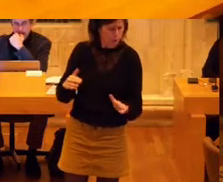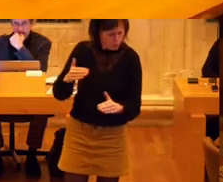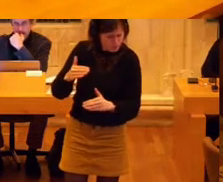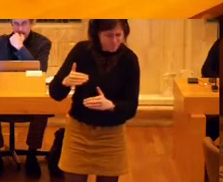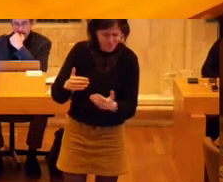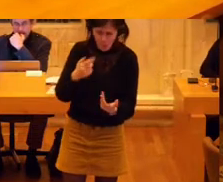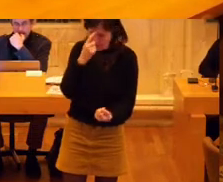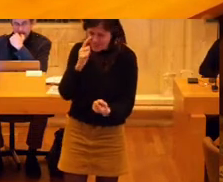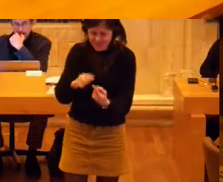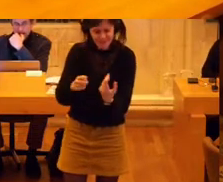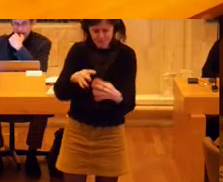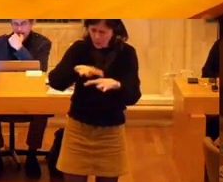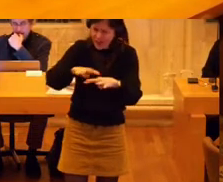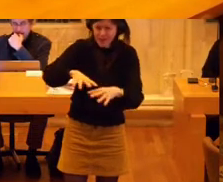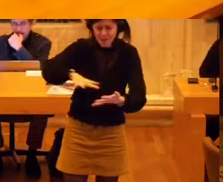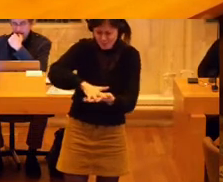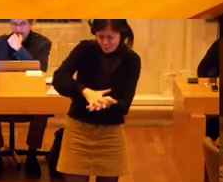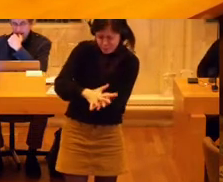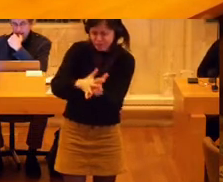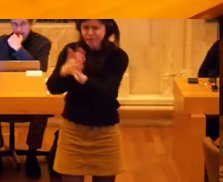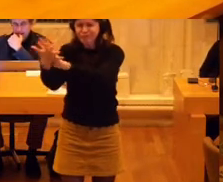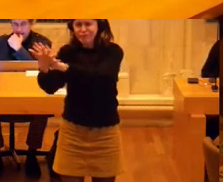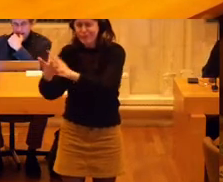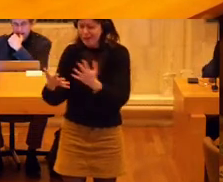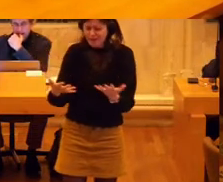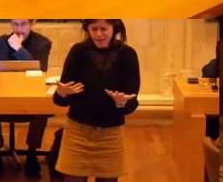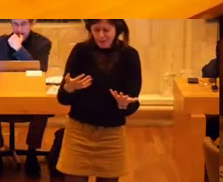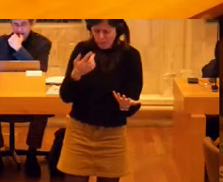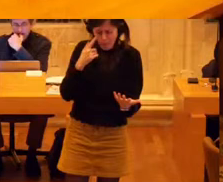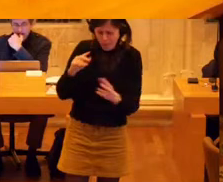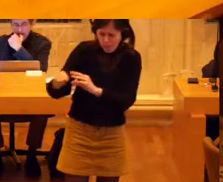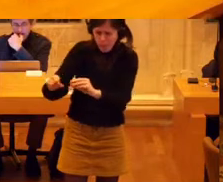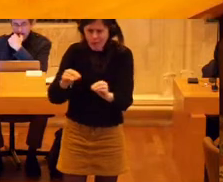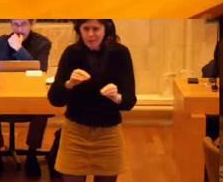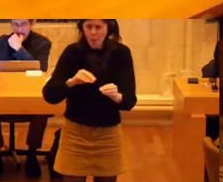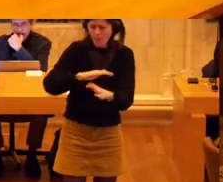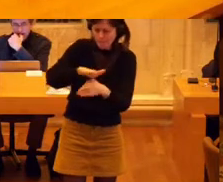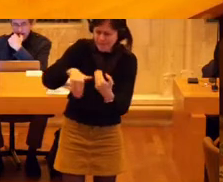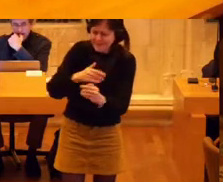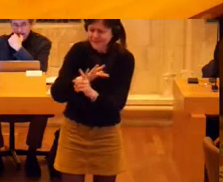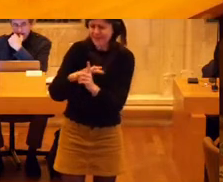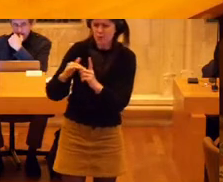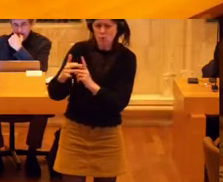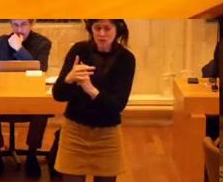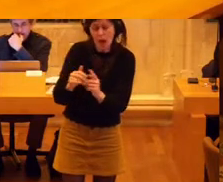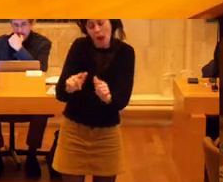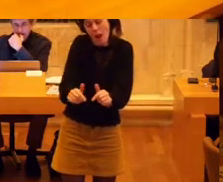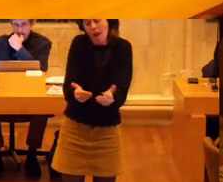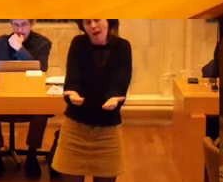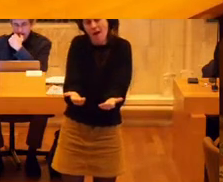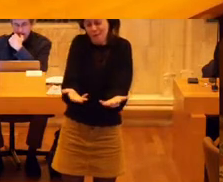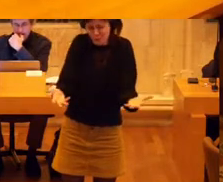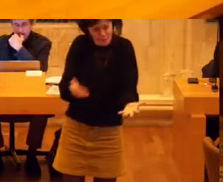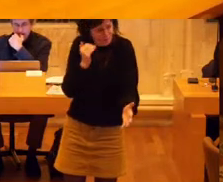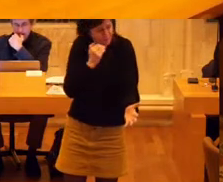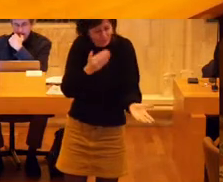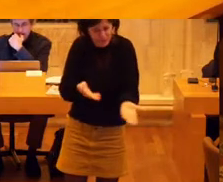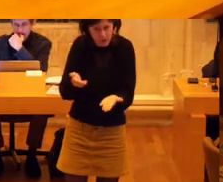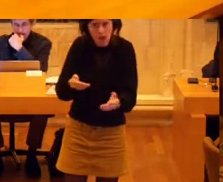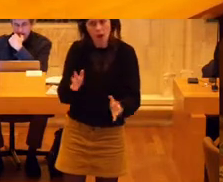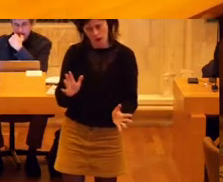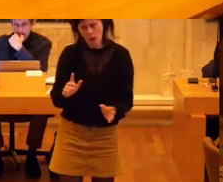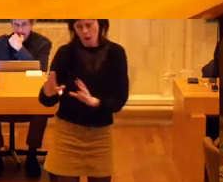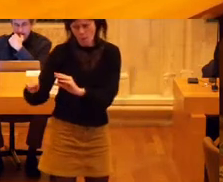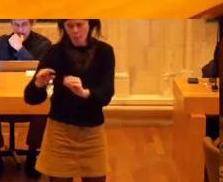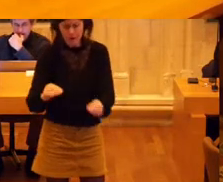du renouvellement urbain du quartier, au service de la mixité sociale qui existe et d'une attente forte de la part d'une partie